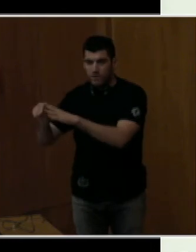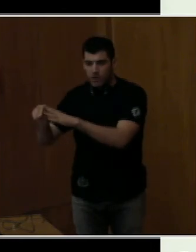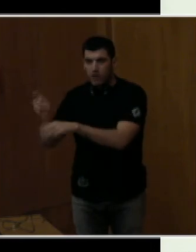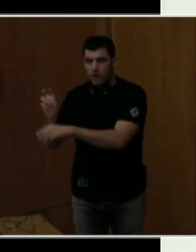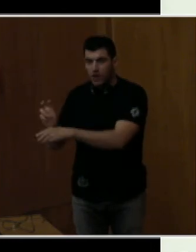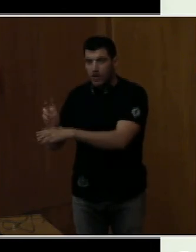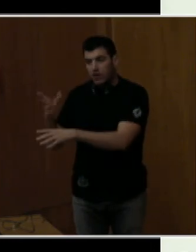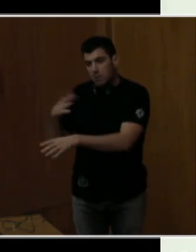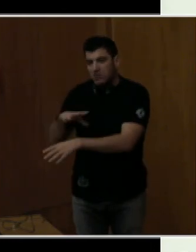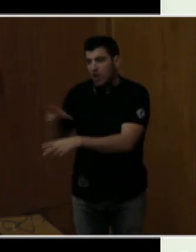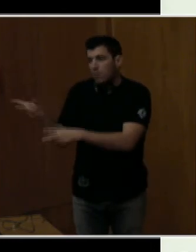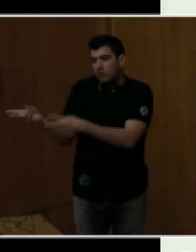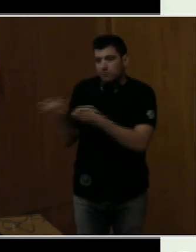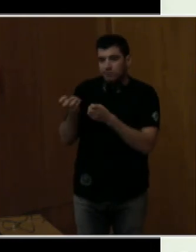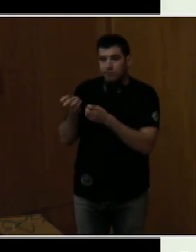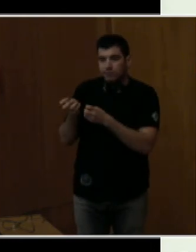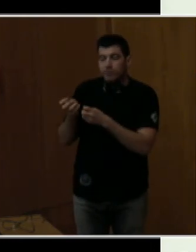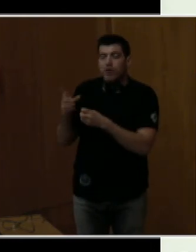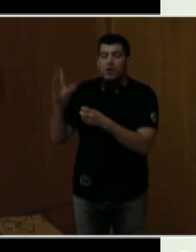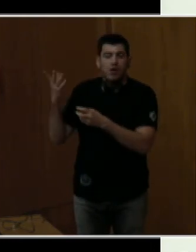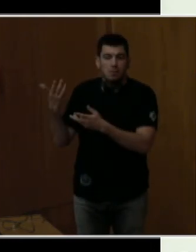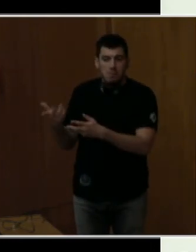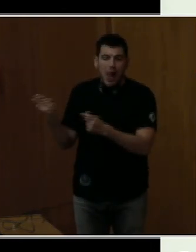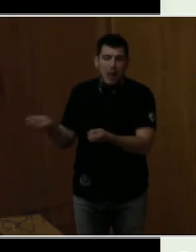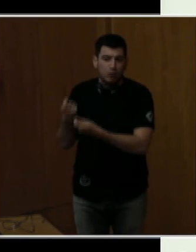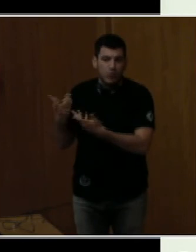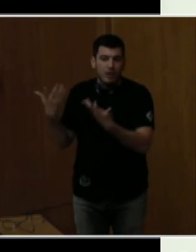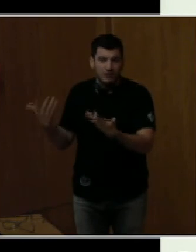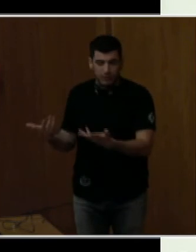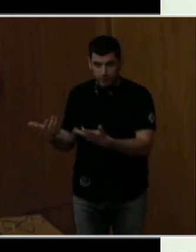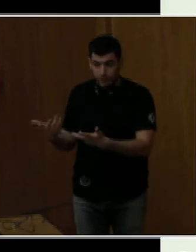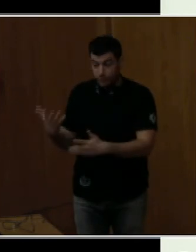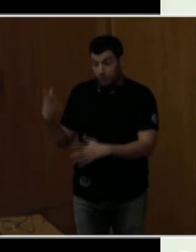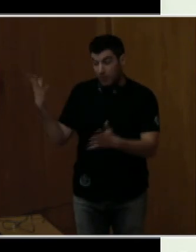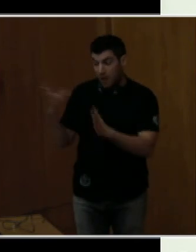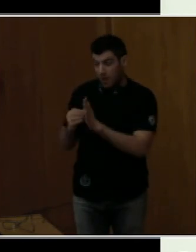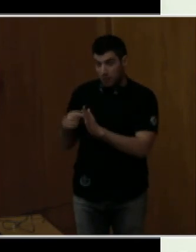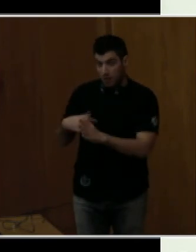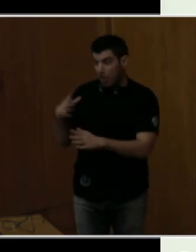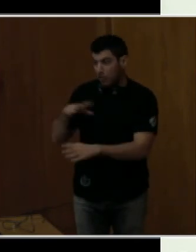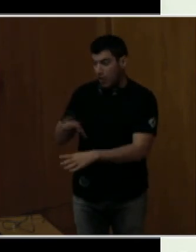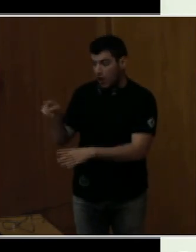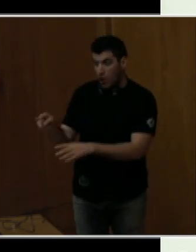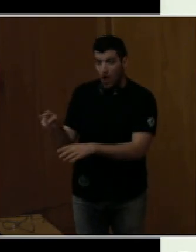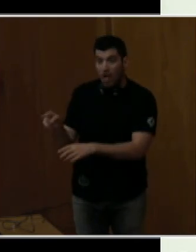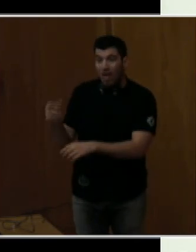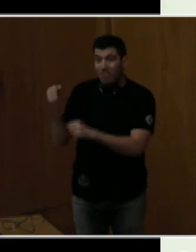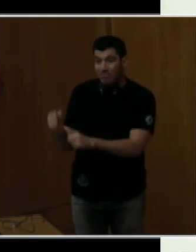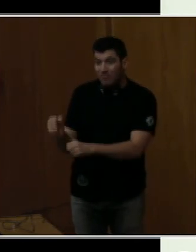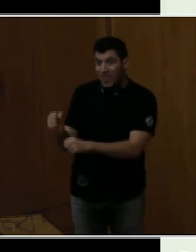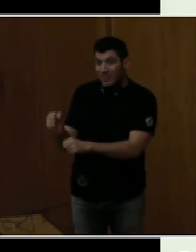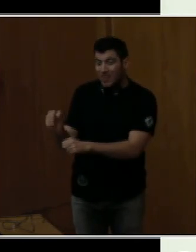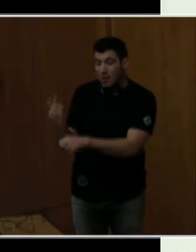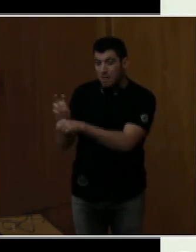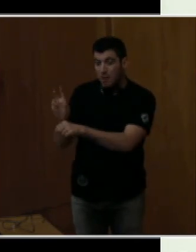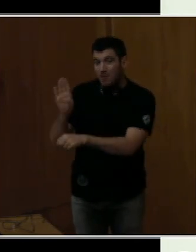μια ενδεικτική λειτουργία, για παράδειγμα, είναι να λέει ο επεξεργαστής ότι θέλω τη θέση μνήμης Α. Στη συνέχεια, θέλω τη θέση